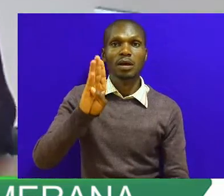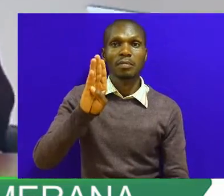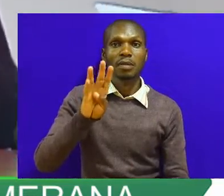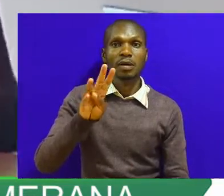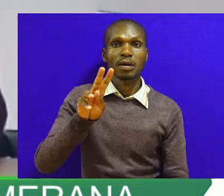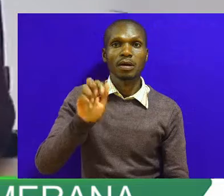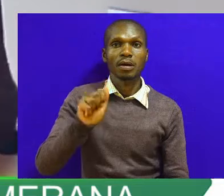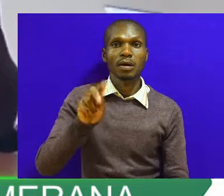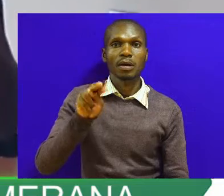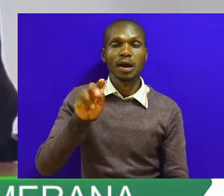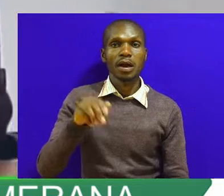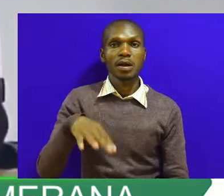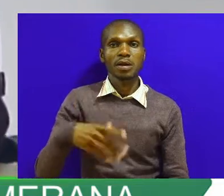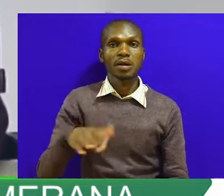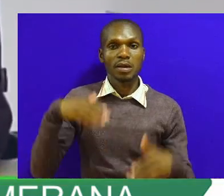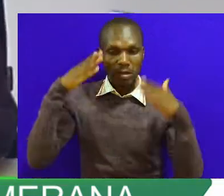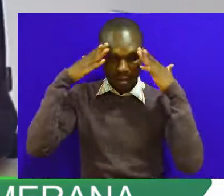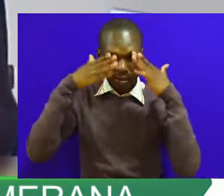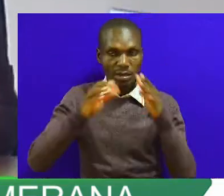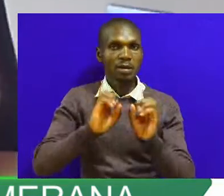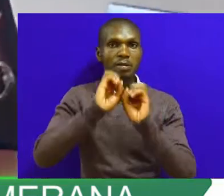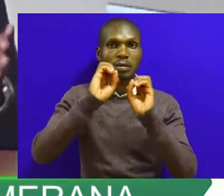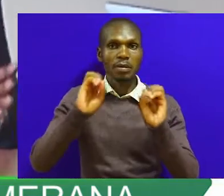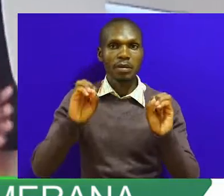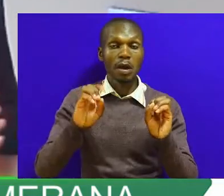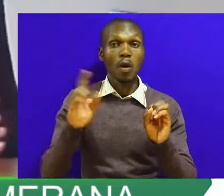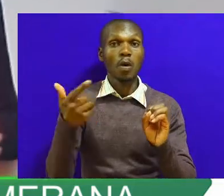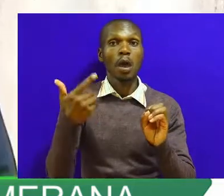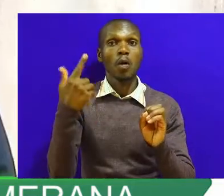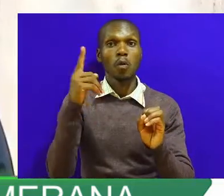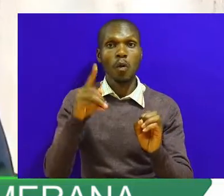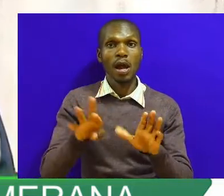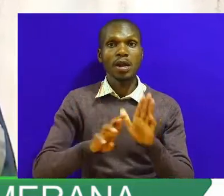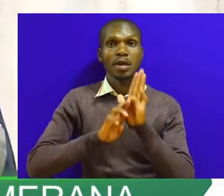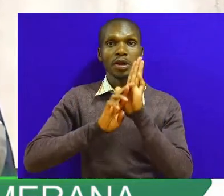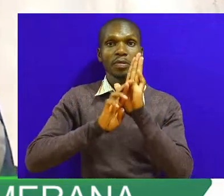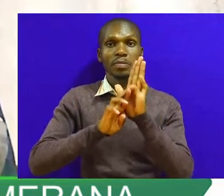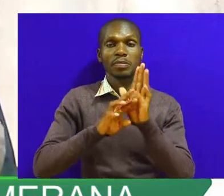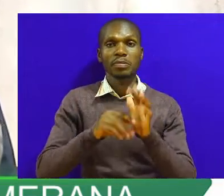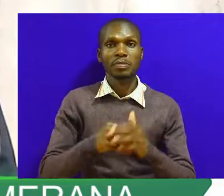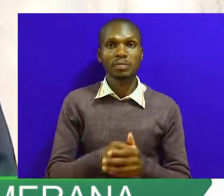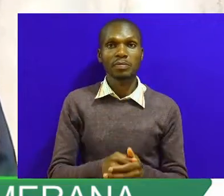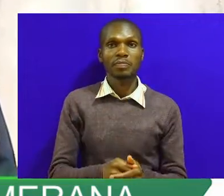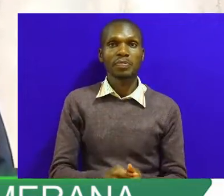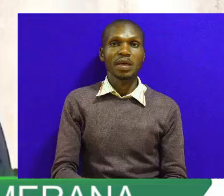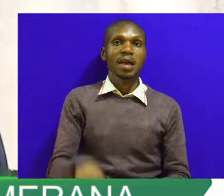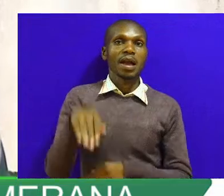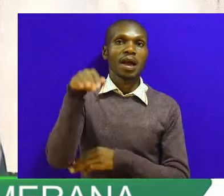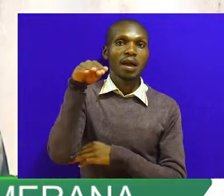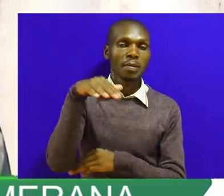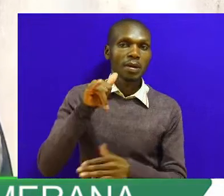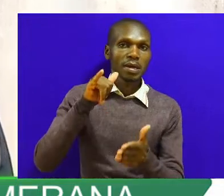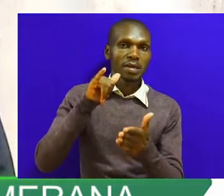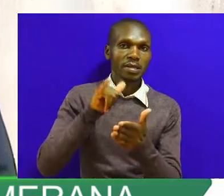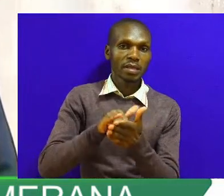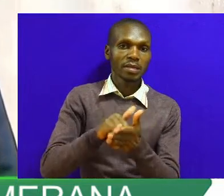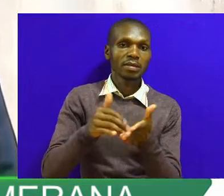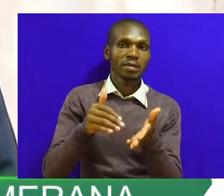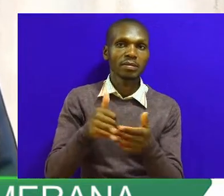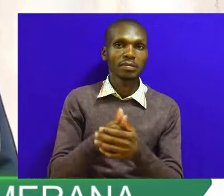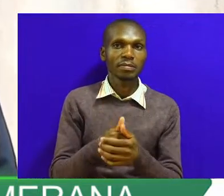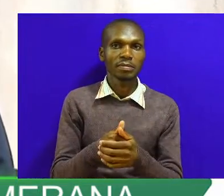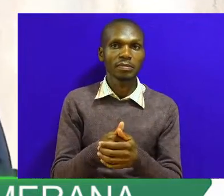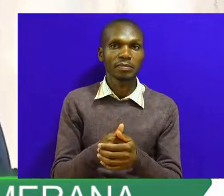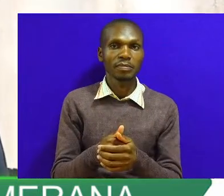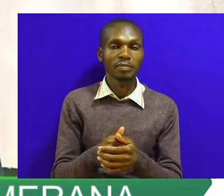ase Victor Machuka Openda amowakilisha. Ere gako saba nokoba ko kokomos.